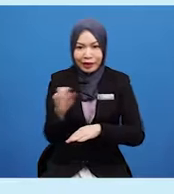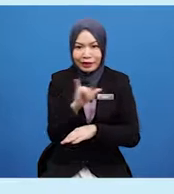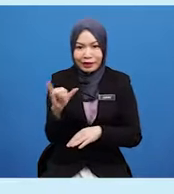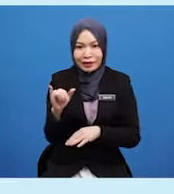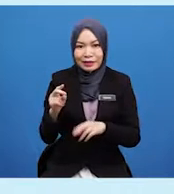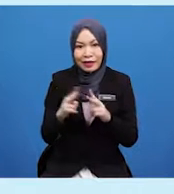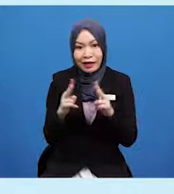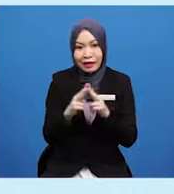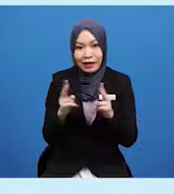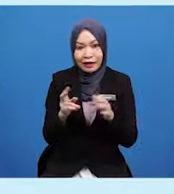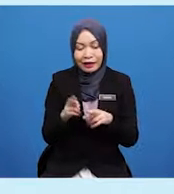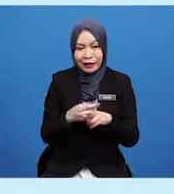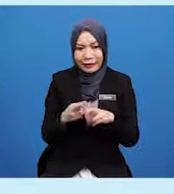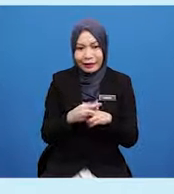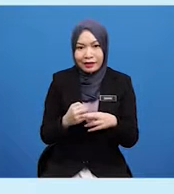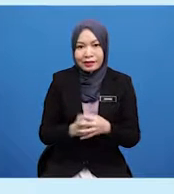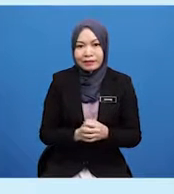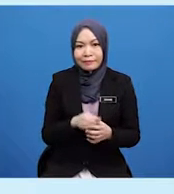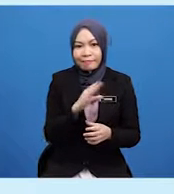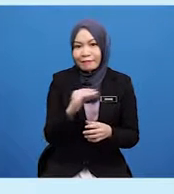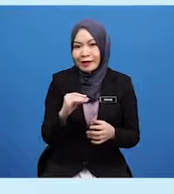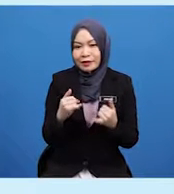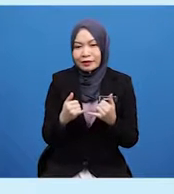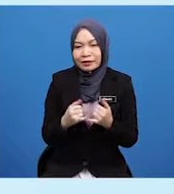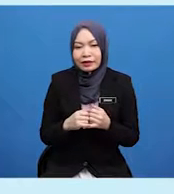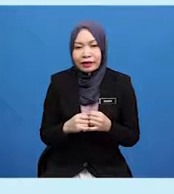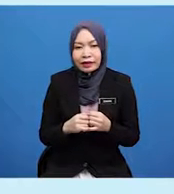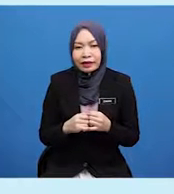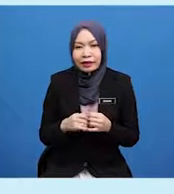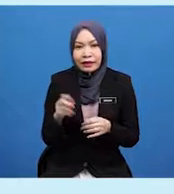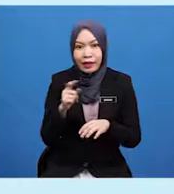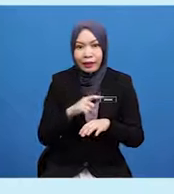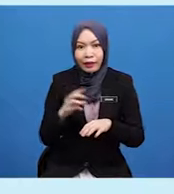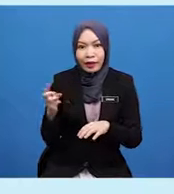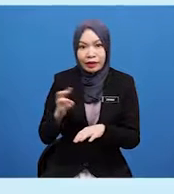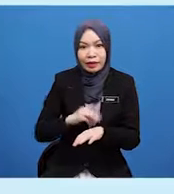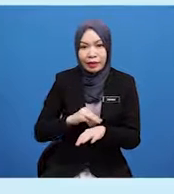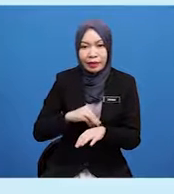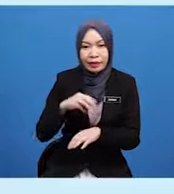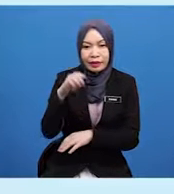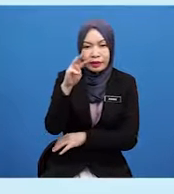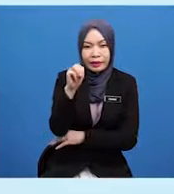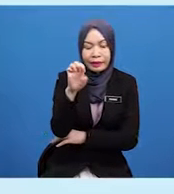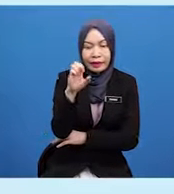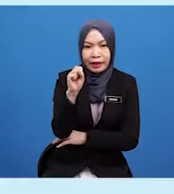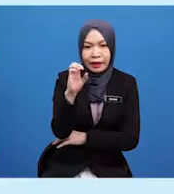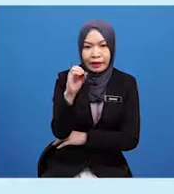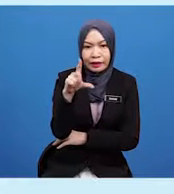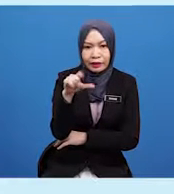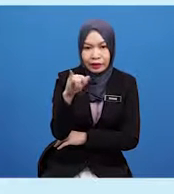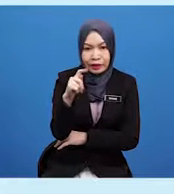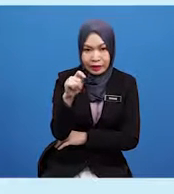mesolitik yang berusia diantara 12.000 tahun sehingga 4000 tahun sebelum masehi